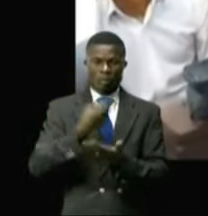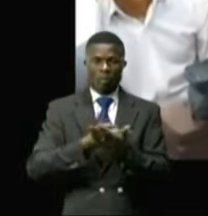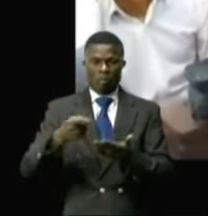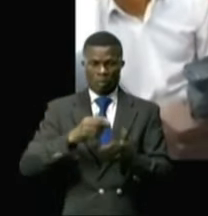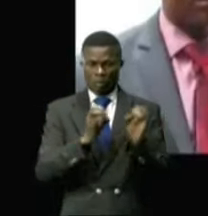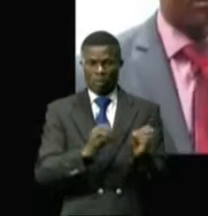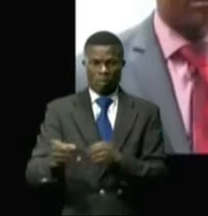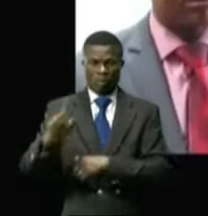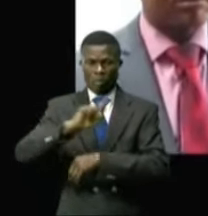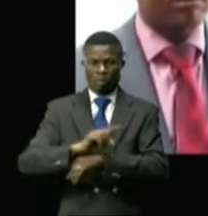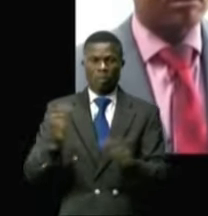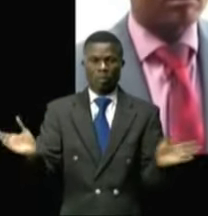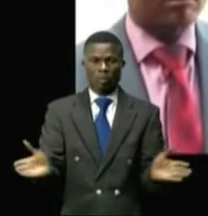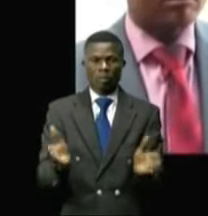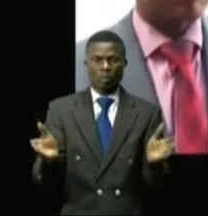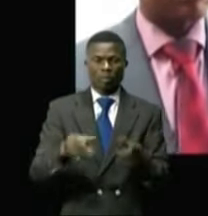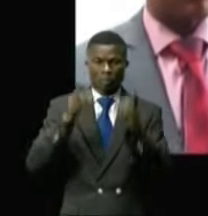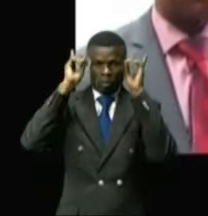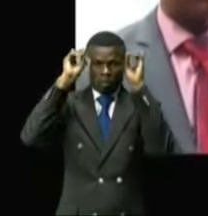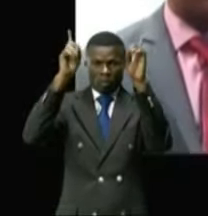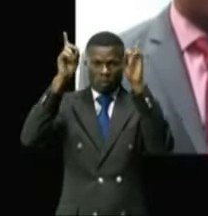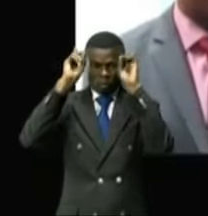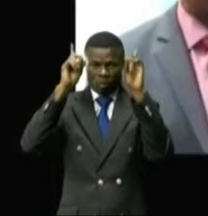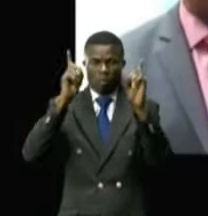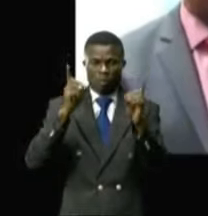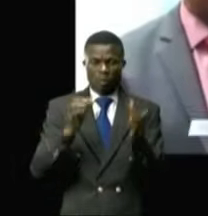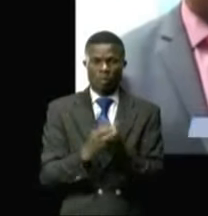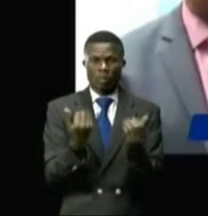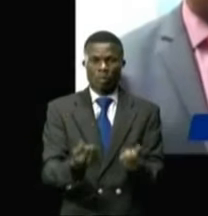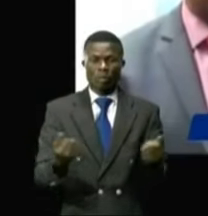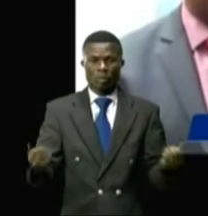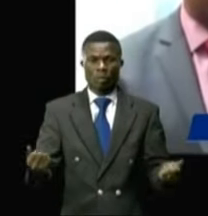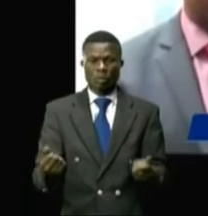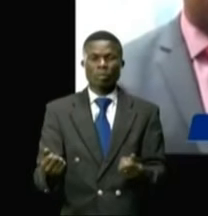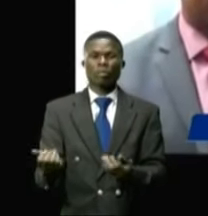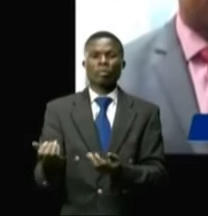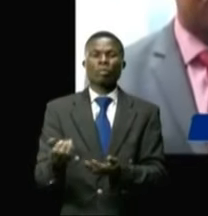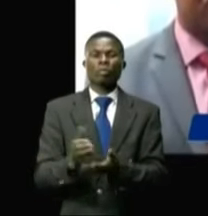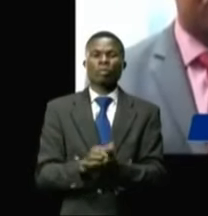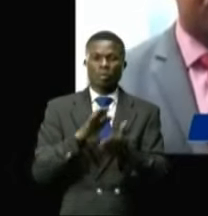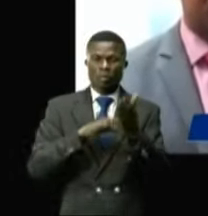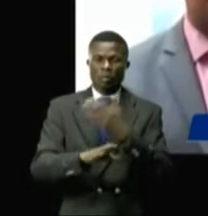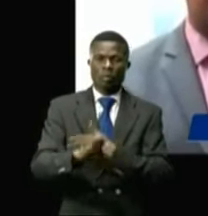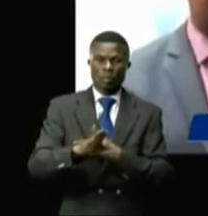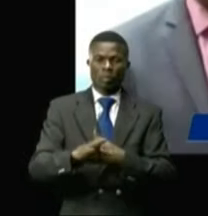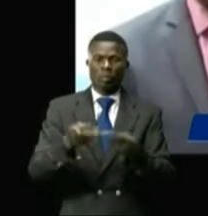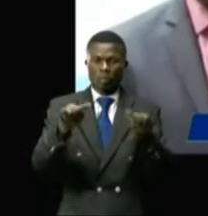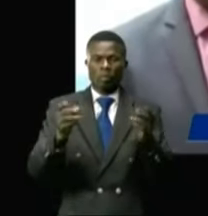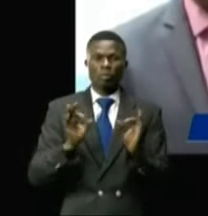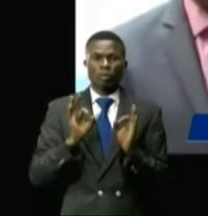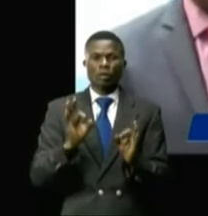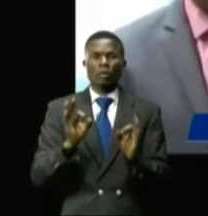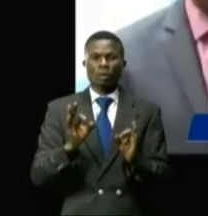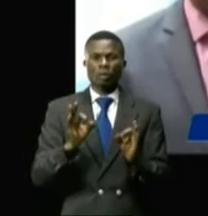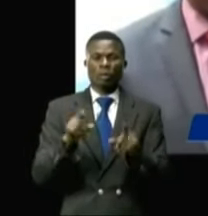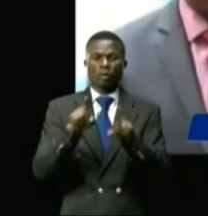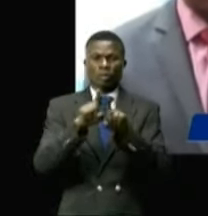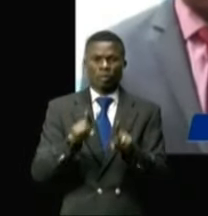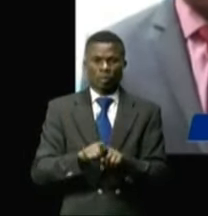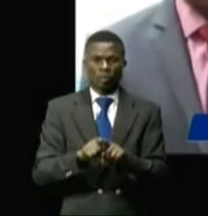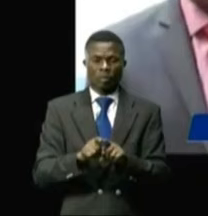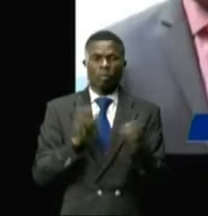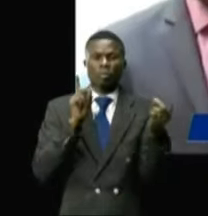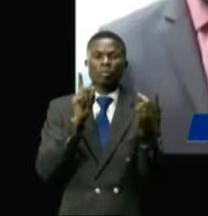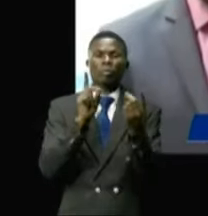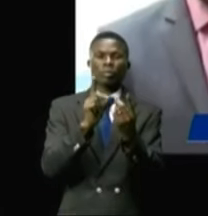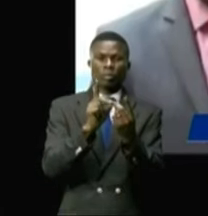des journées d'encadrement pédagogique parce que les enfants rentrent dans un nouvel environnement. Ils vont aussi